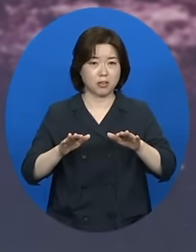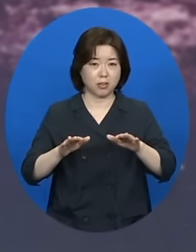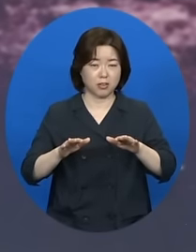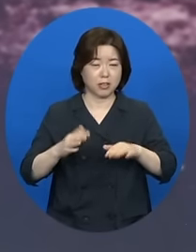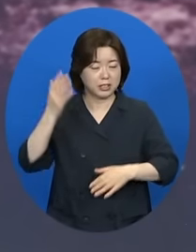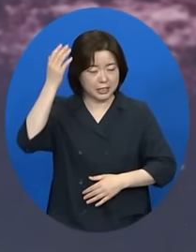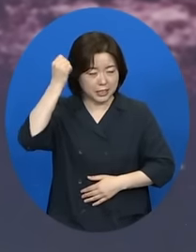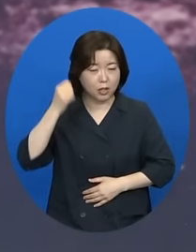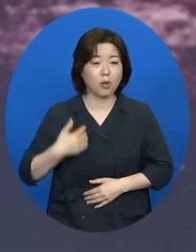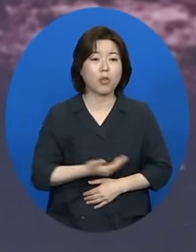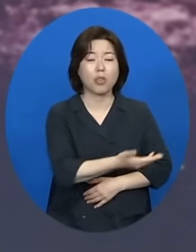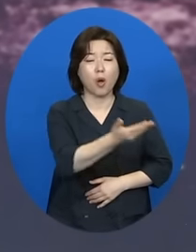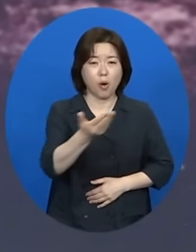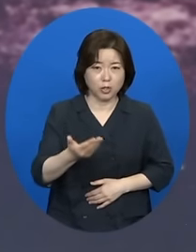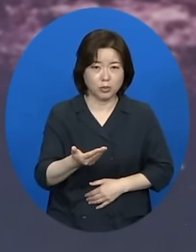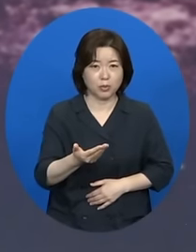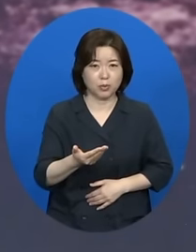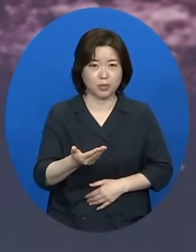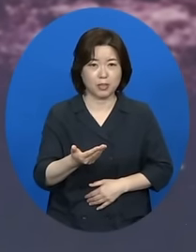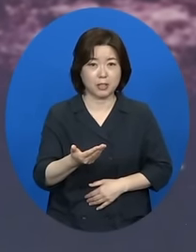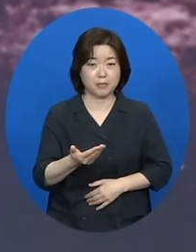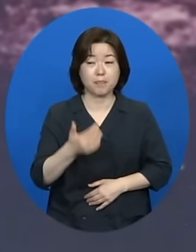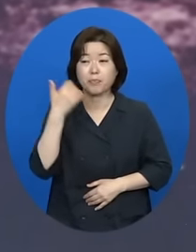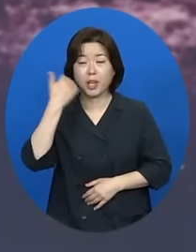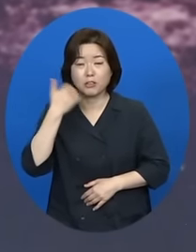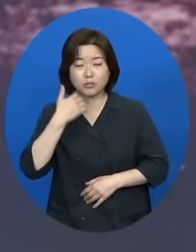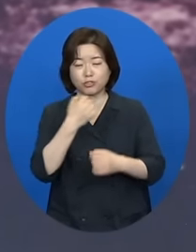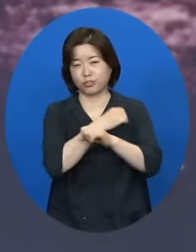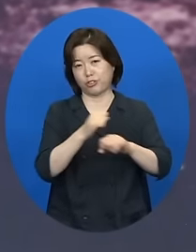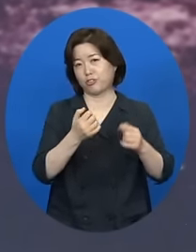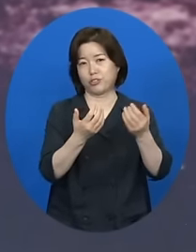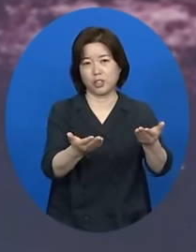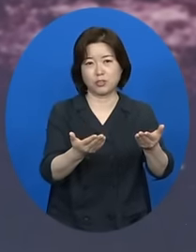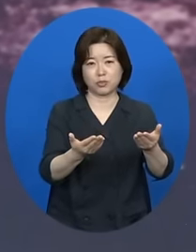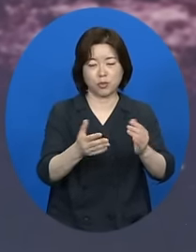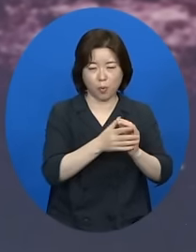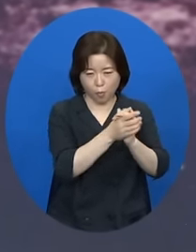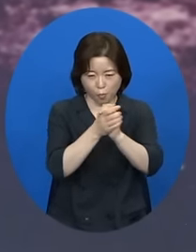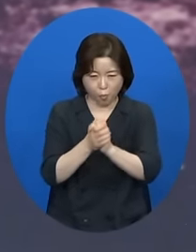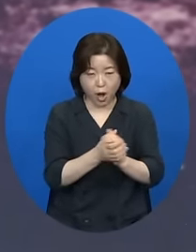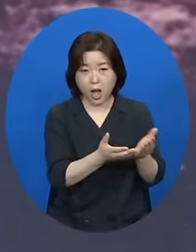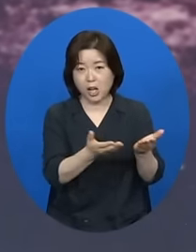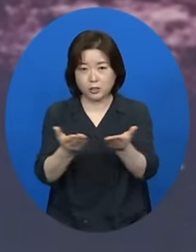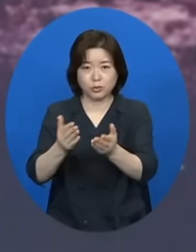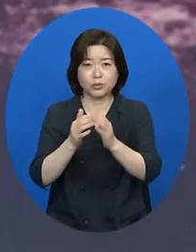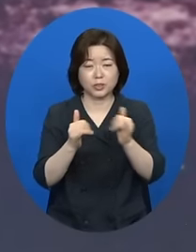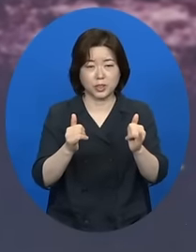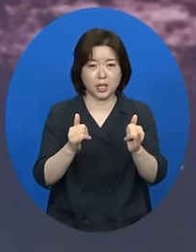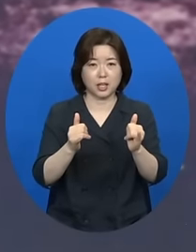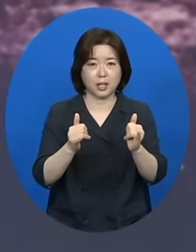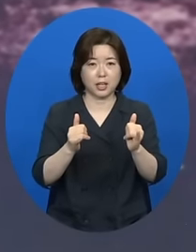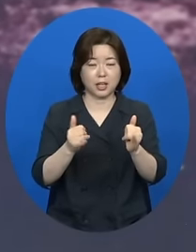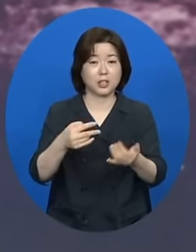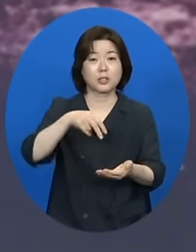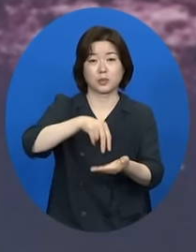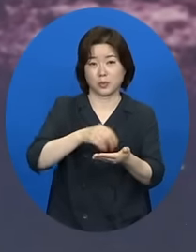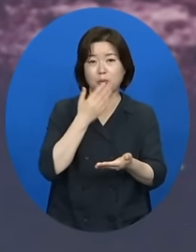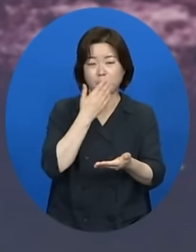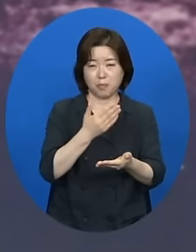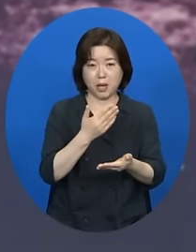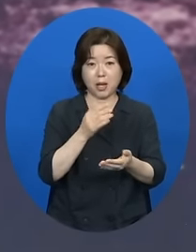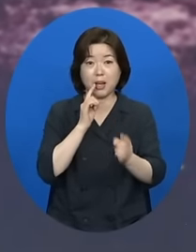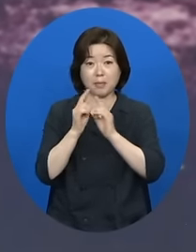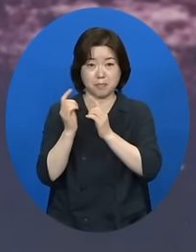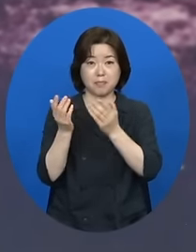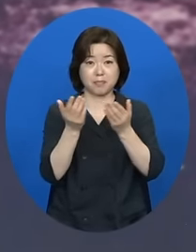너희가, 너희도 누군가를 용서하고 화해시키는 자로 너희가 서게 된다라고